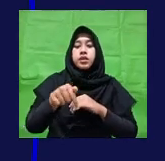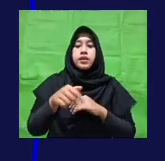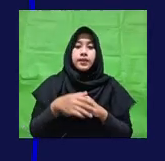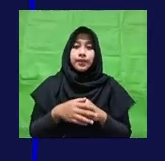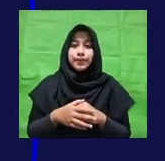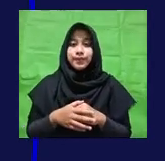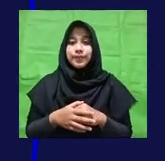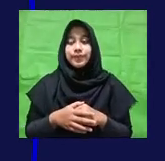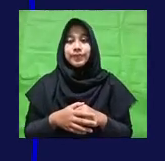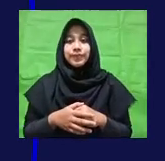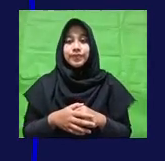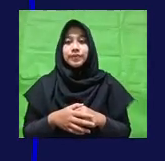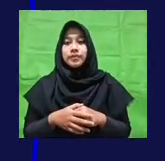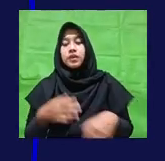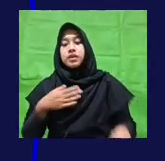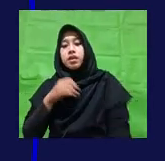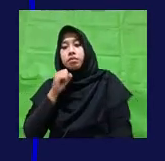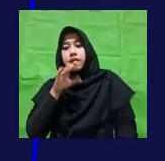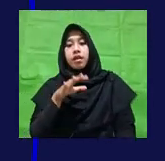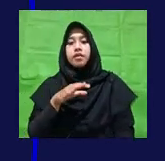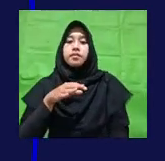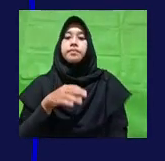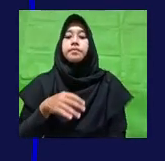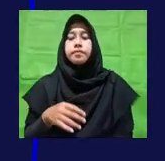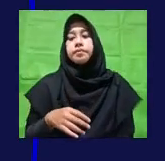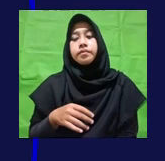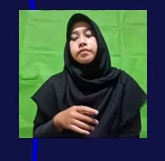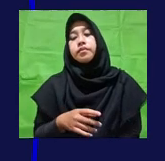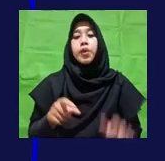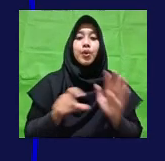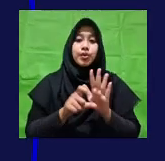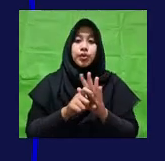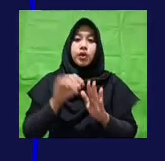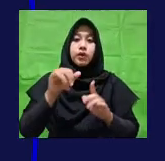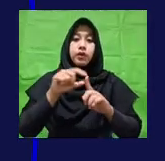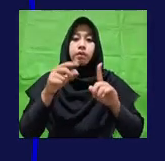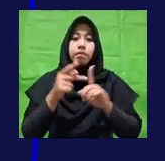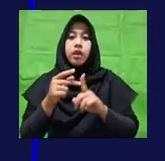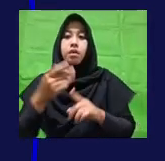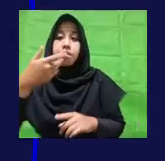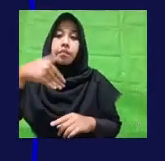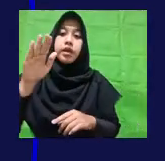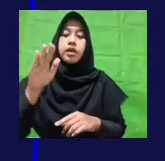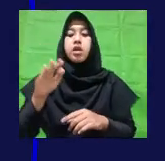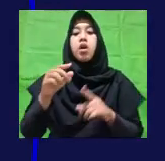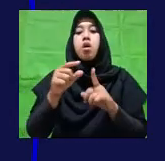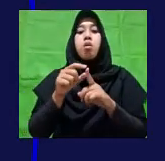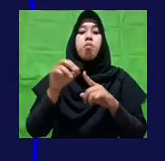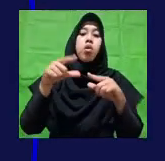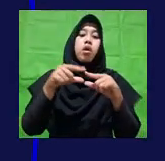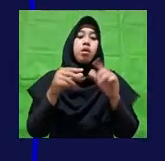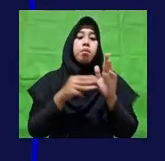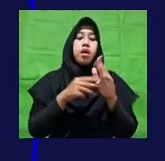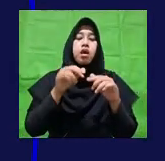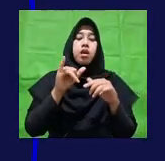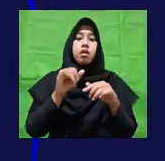seperti yang saya bilang tadi, ketika misalnya Ipeh pergi ke lokasi Polewali Mandar, dia bukan dalam artian membawa cerita